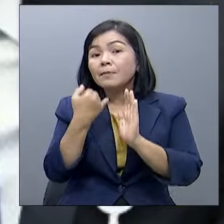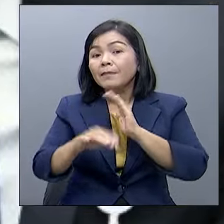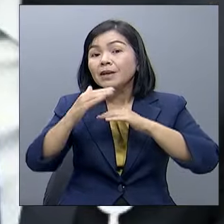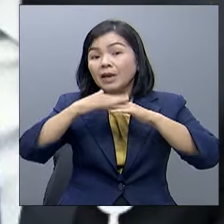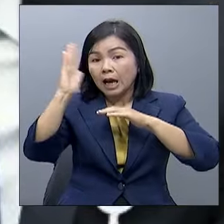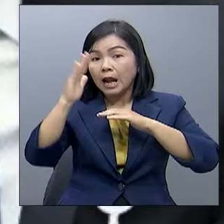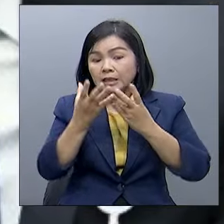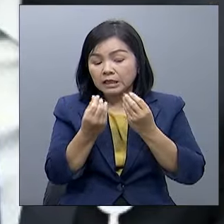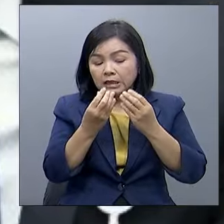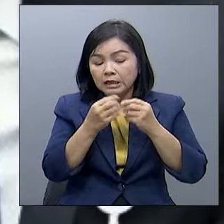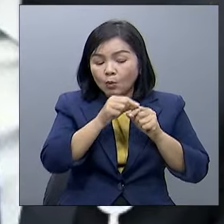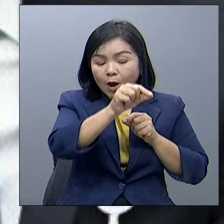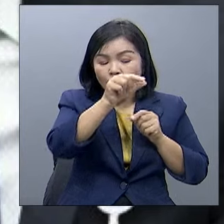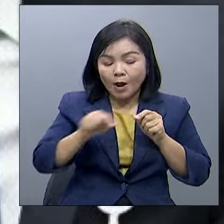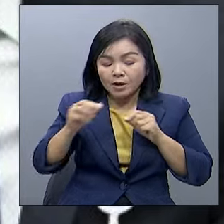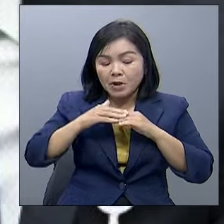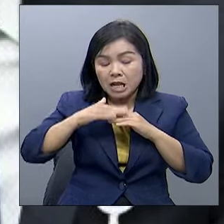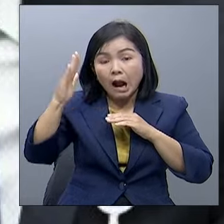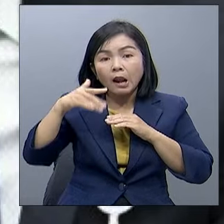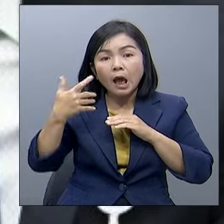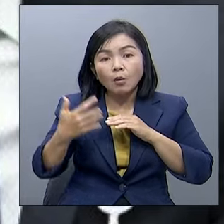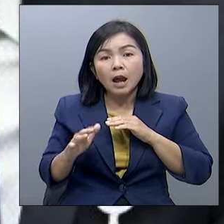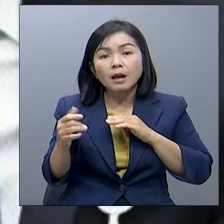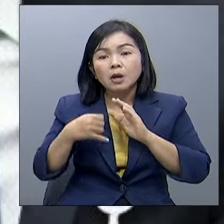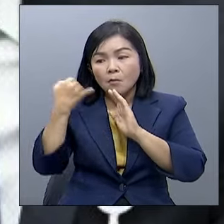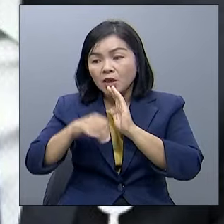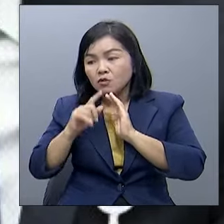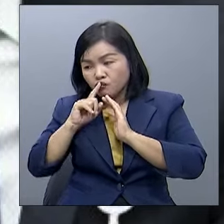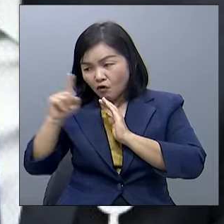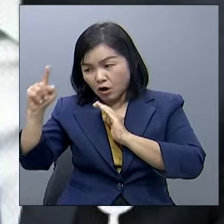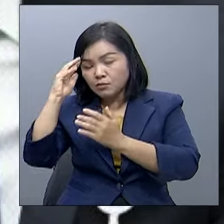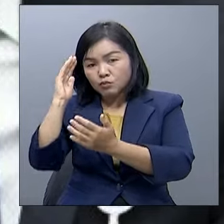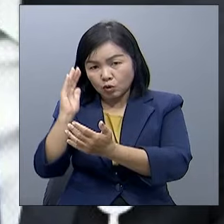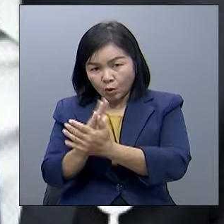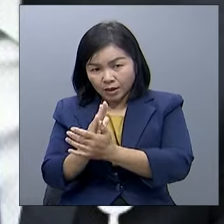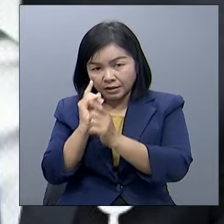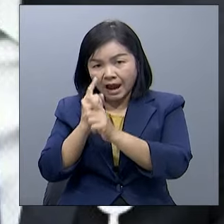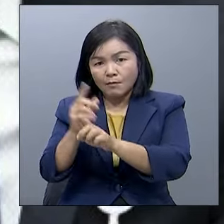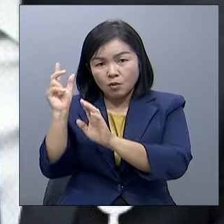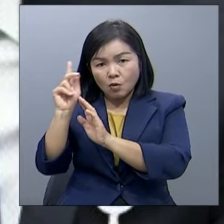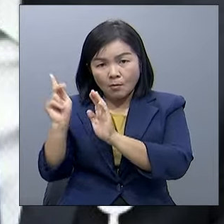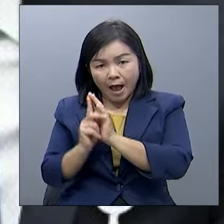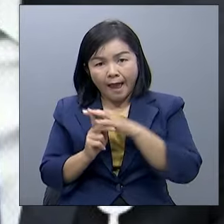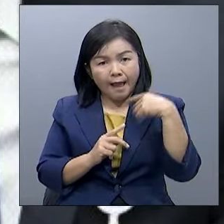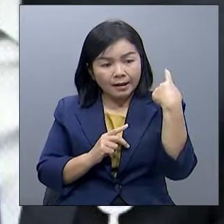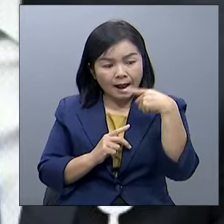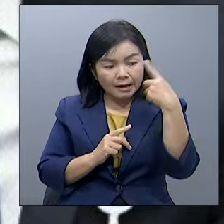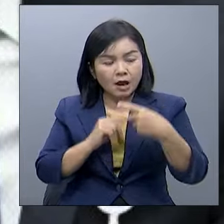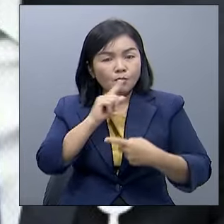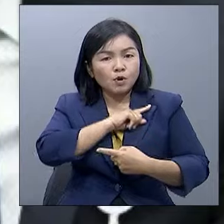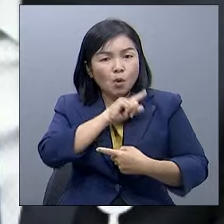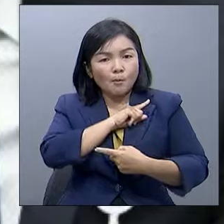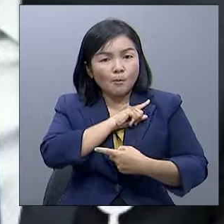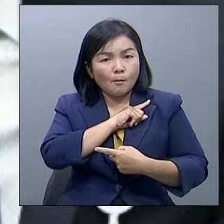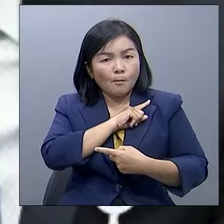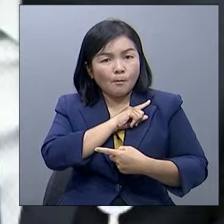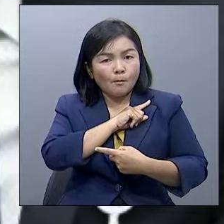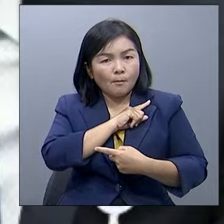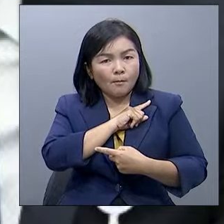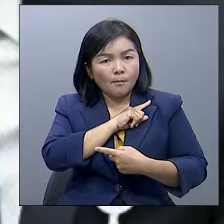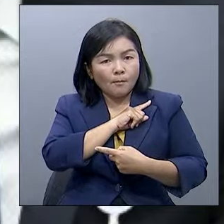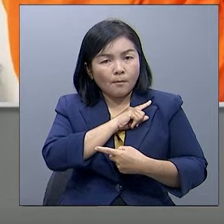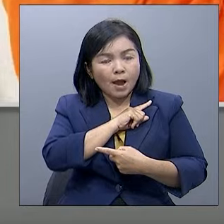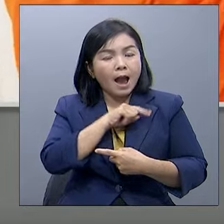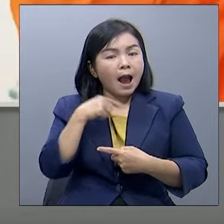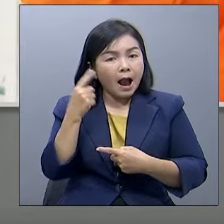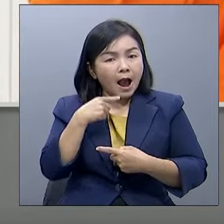นนะถ้ามันส่วนเกินมาก็ต้องแจ้งความดำเนินคดีว่าใครจะตกเป็นผู้ต้องหาใครเป็นผู้กระทำนะ